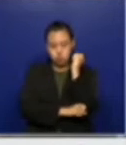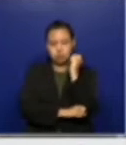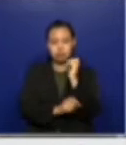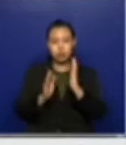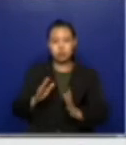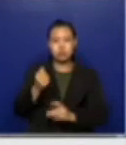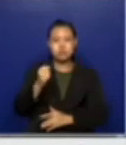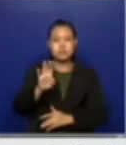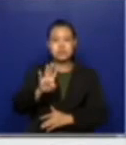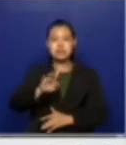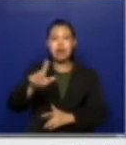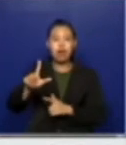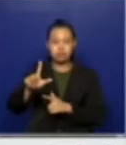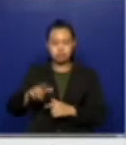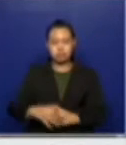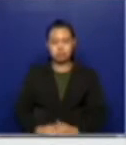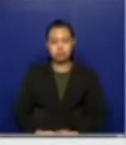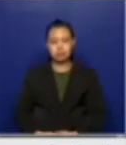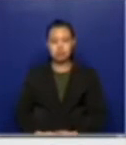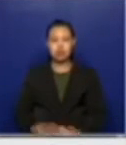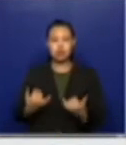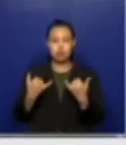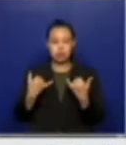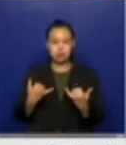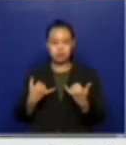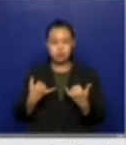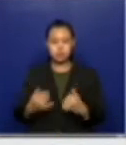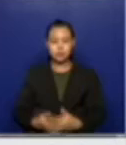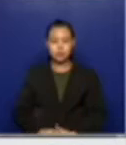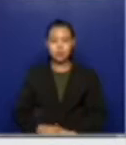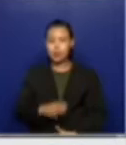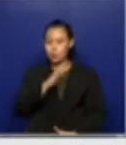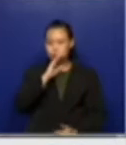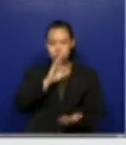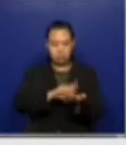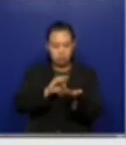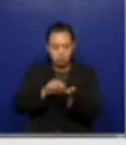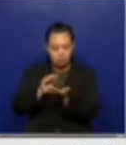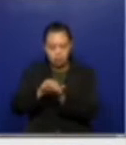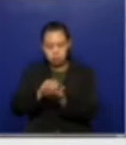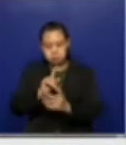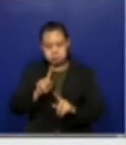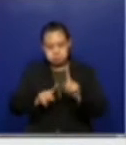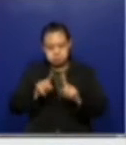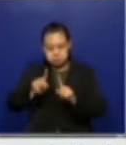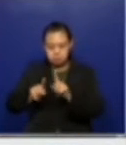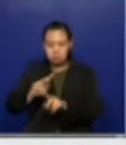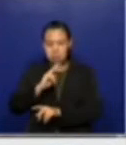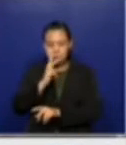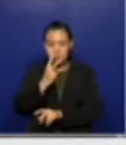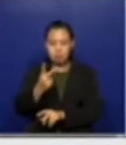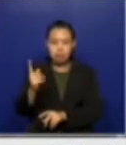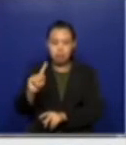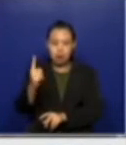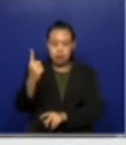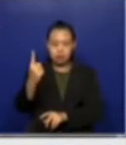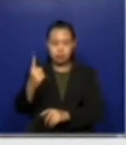คนปัจจุบันถ้ามีการสำรวจกันใหม่คนจนคงเต็มบ้านเต็มเมือง